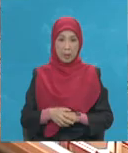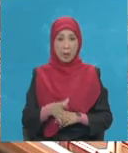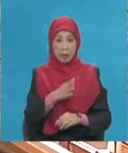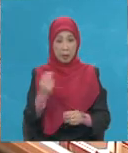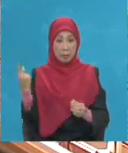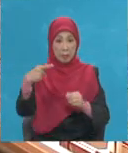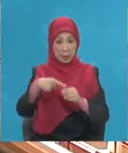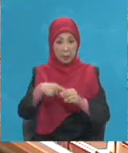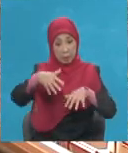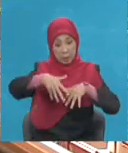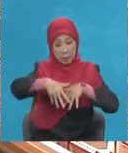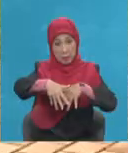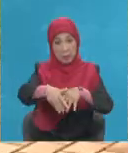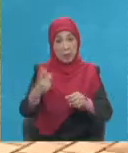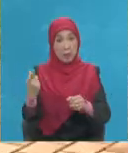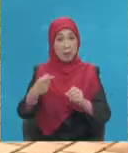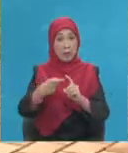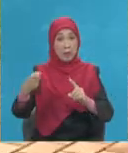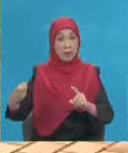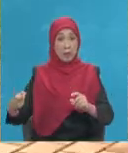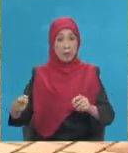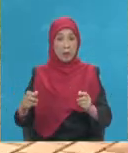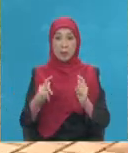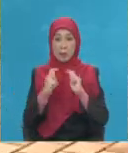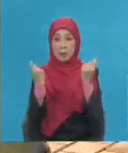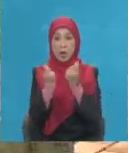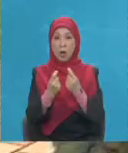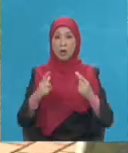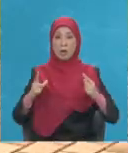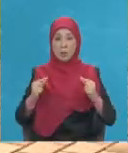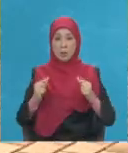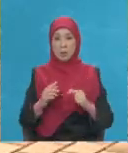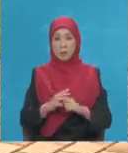Juga menyertai perbarisan sektor swasta.